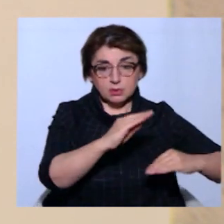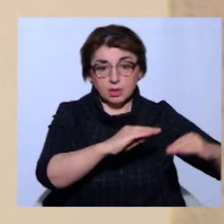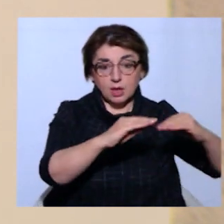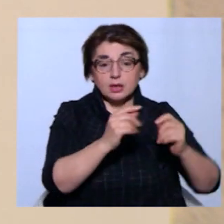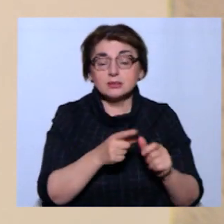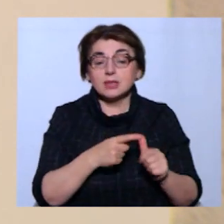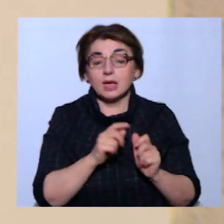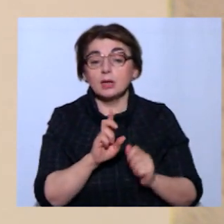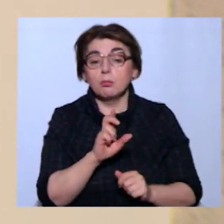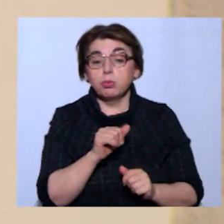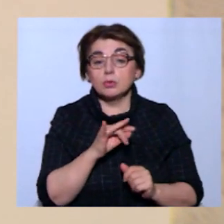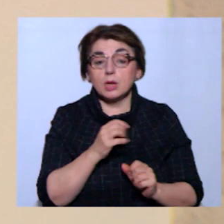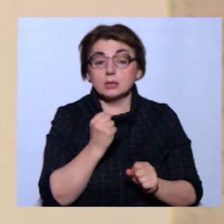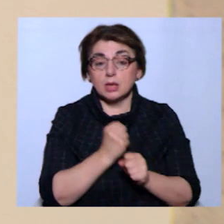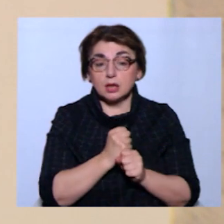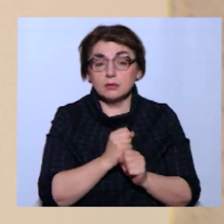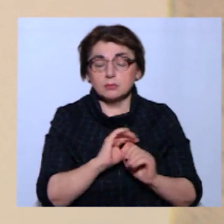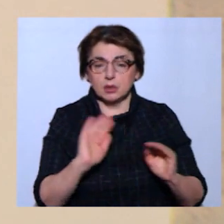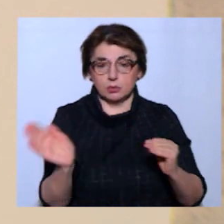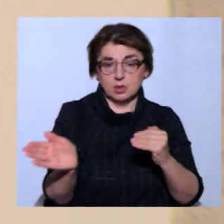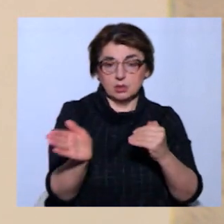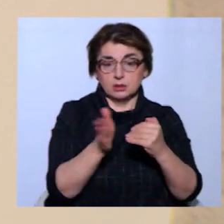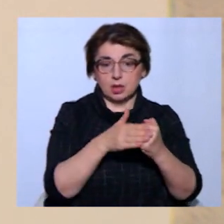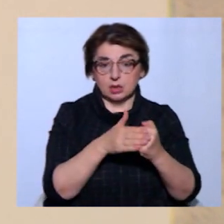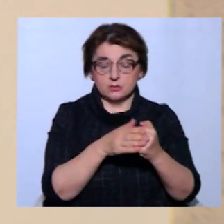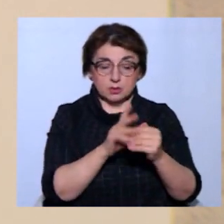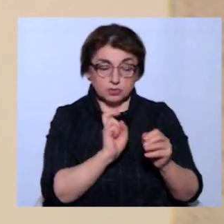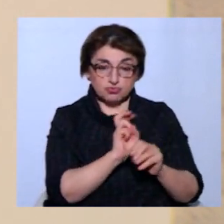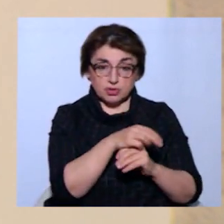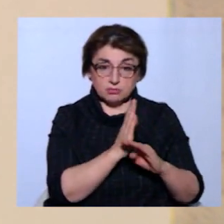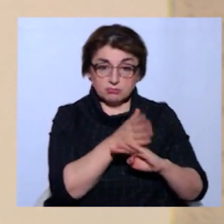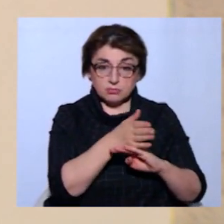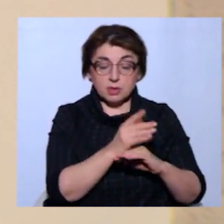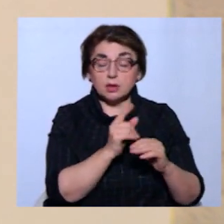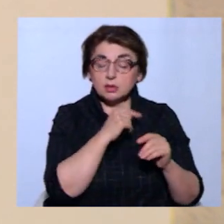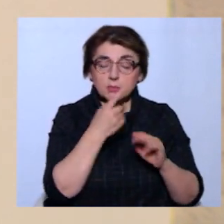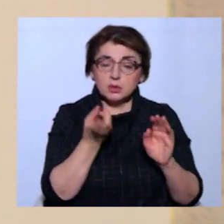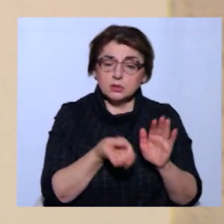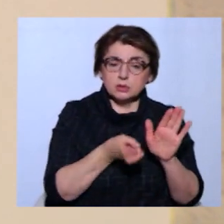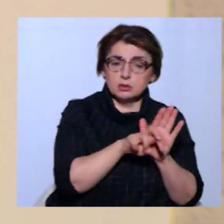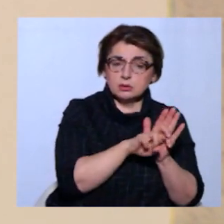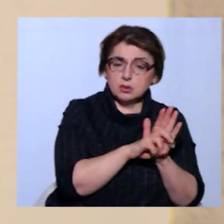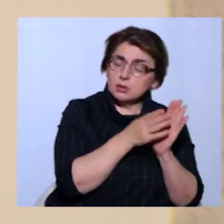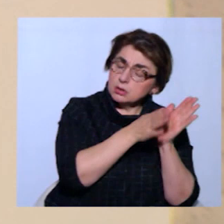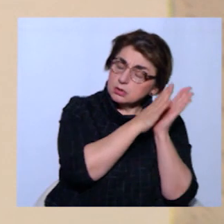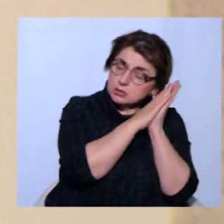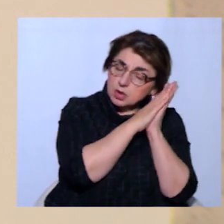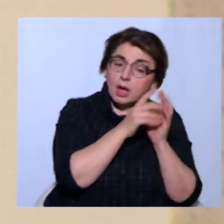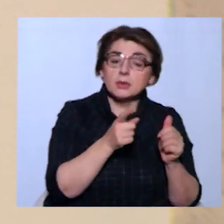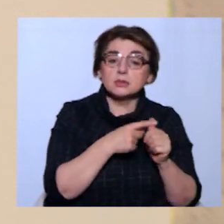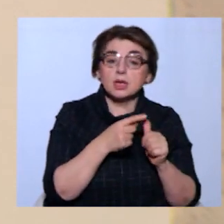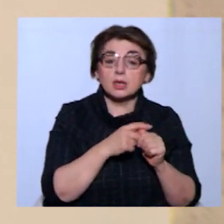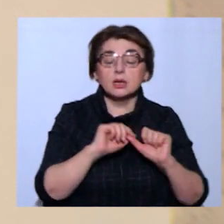იკეთებს. შემდეგ დაგმანავს კარგად, ანუ დაკეტავს კარგად შესასვლელს და იძინებს. და ამას ზამთრის ძილი